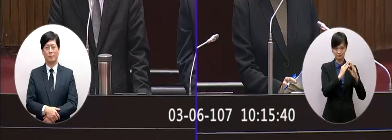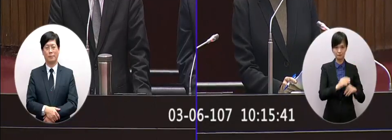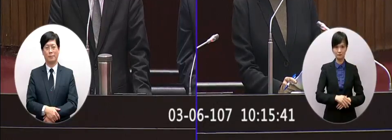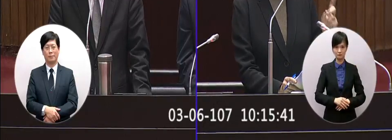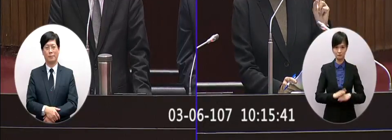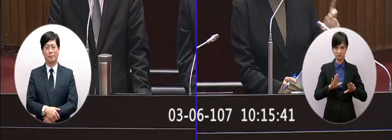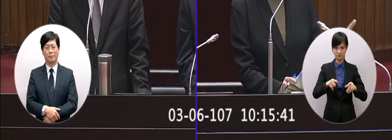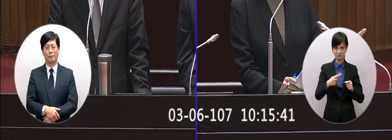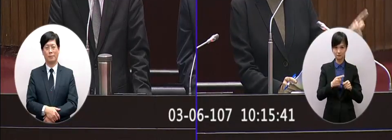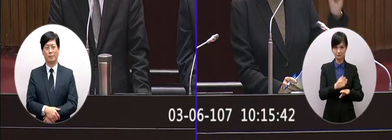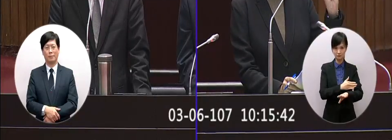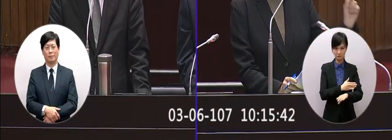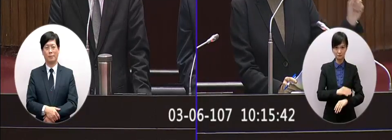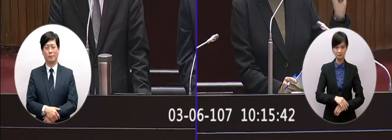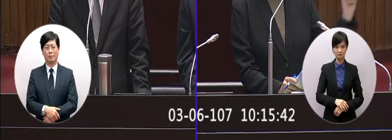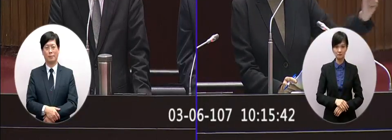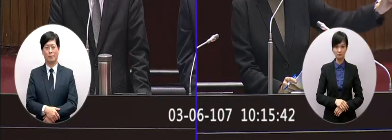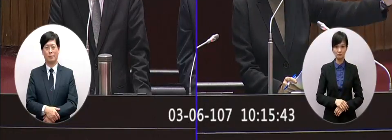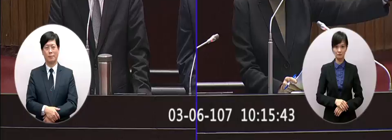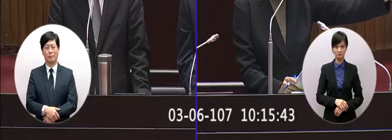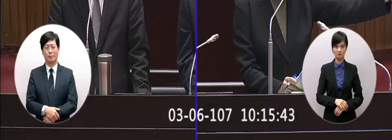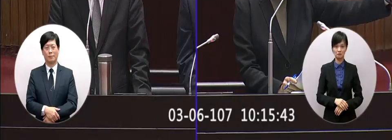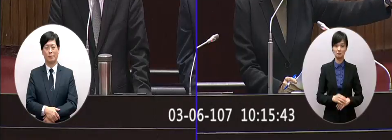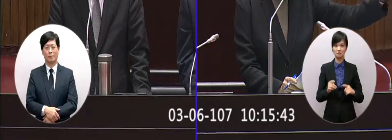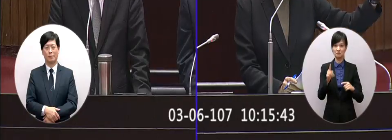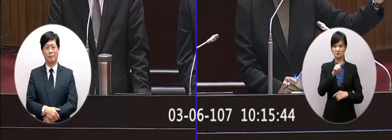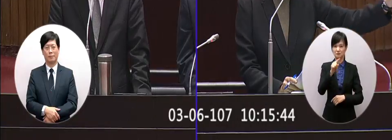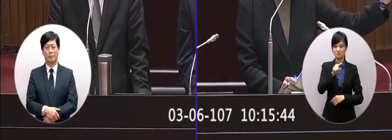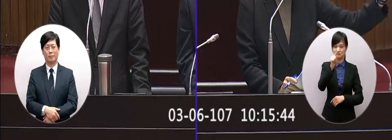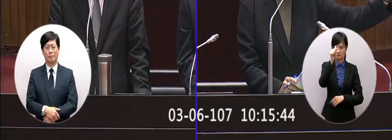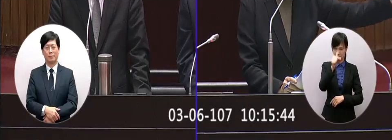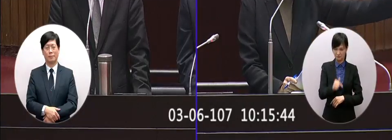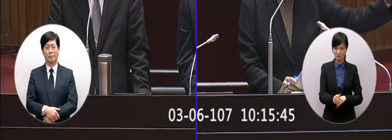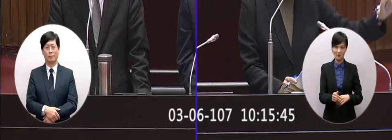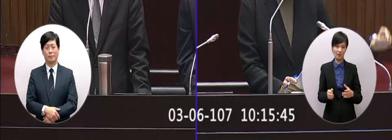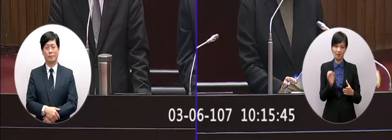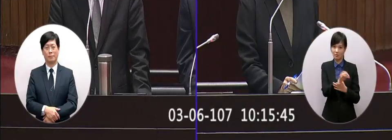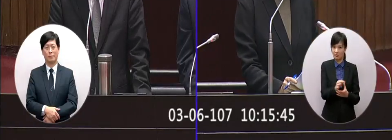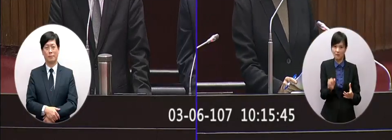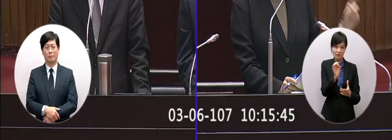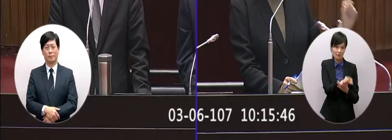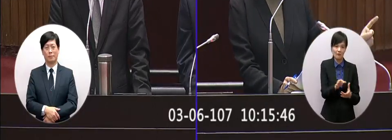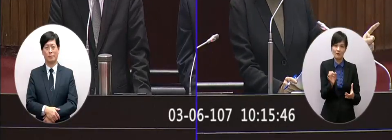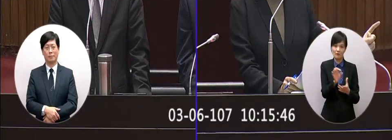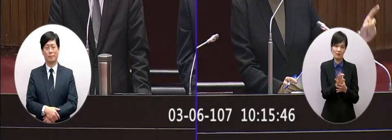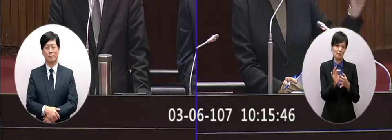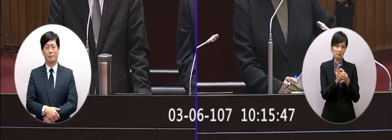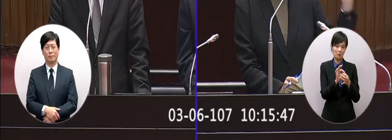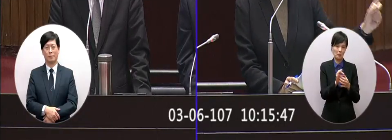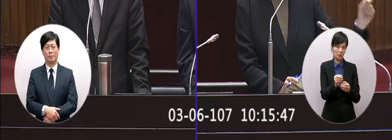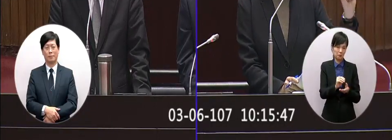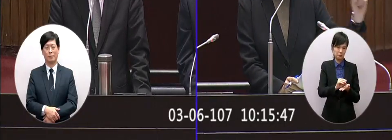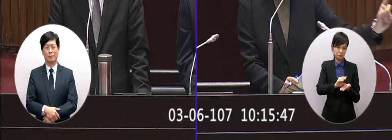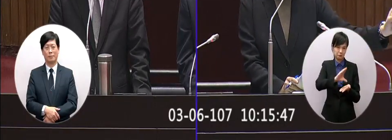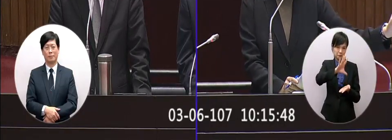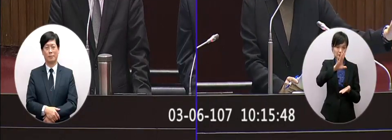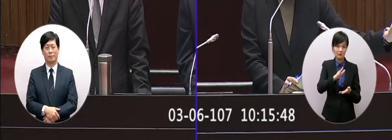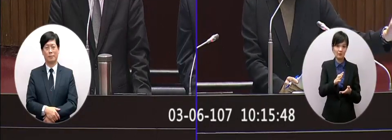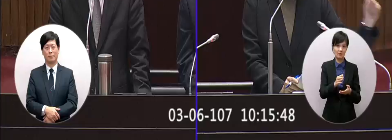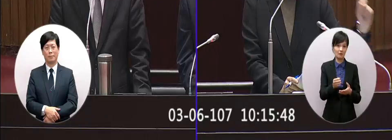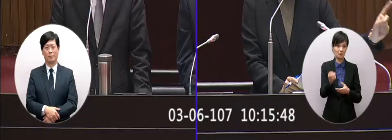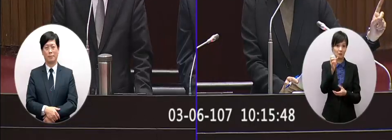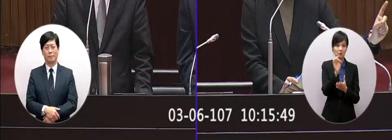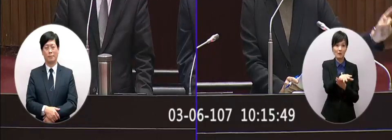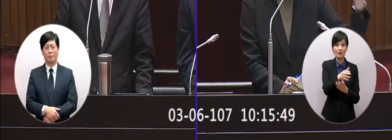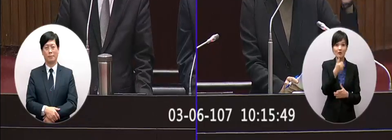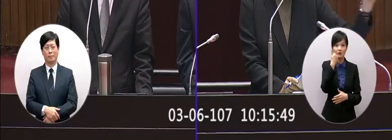今年起，我们将会有无数个1000亿流向新南向国，而且流向新南向